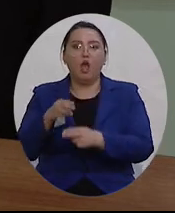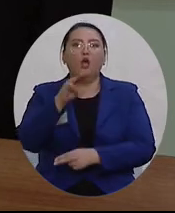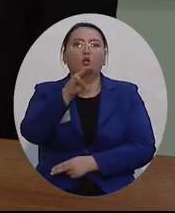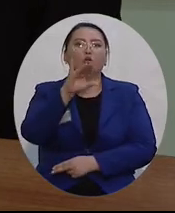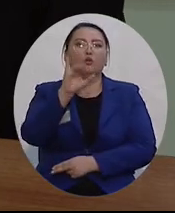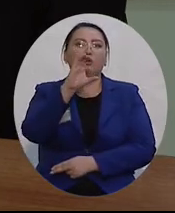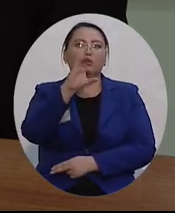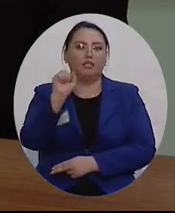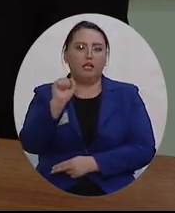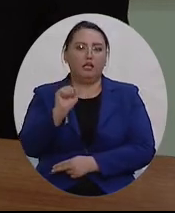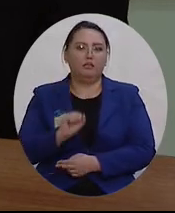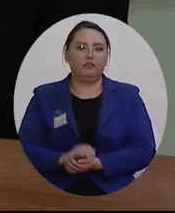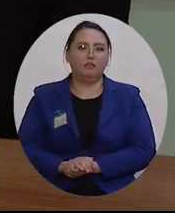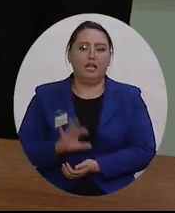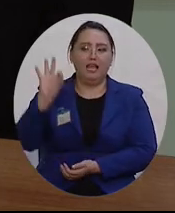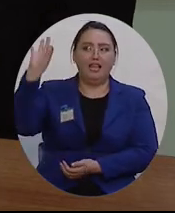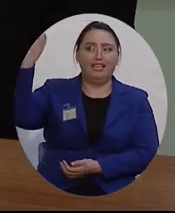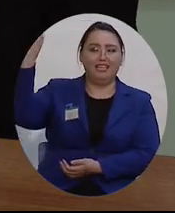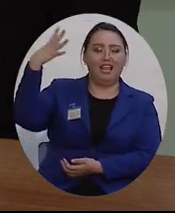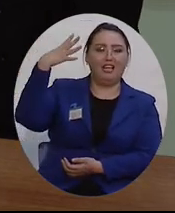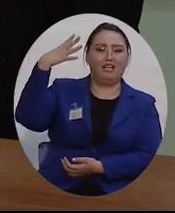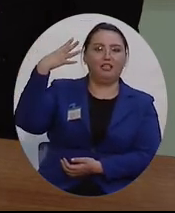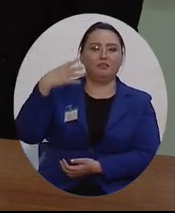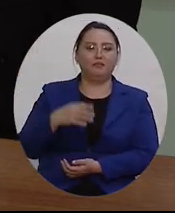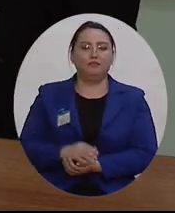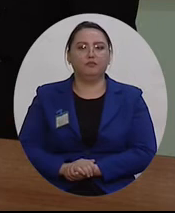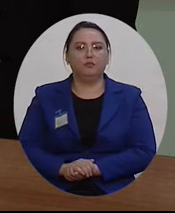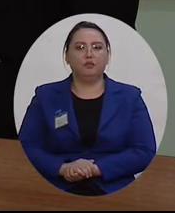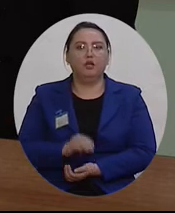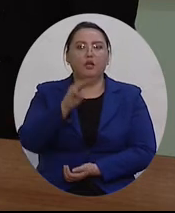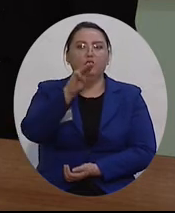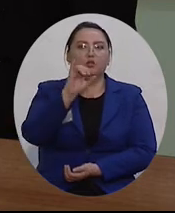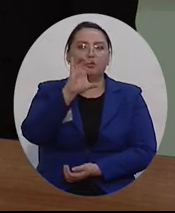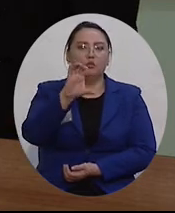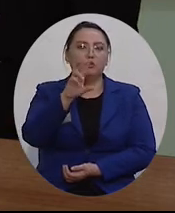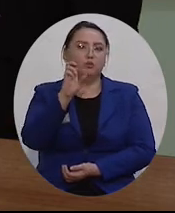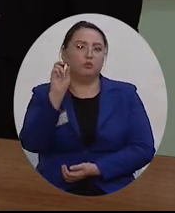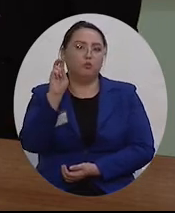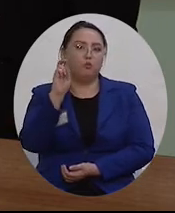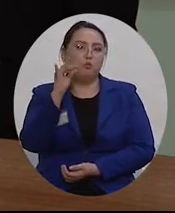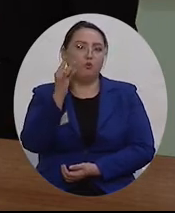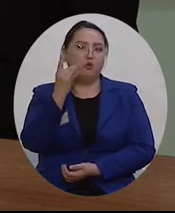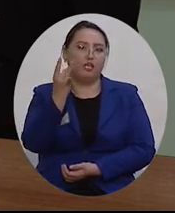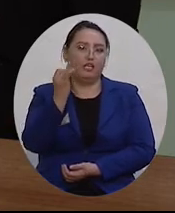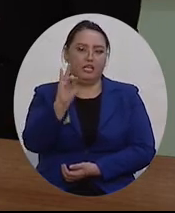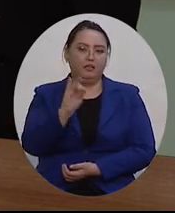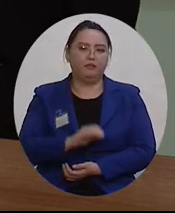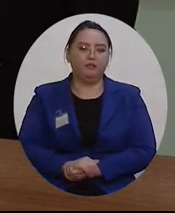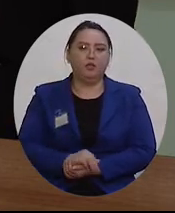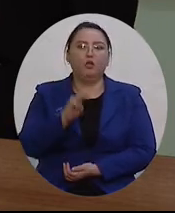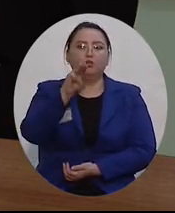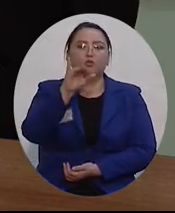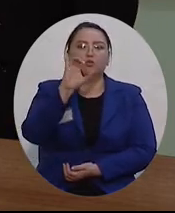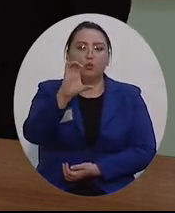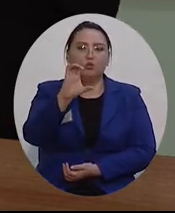бол за нар тусахын тусах үйл үг за тус бүр гэсэн утгаар орвол энэ үг маань дэвсгэр жарах нэ